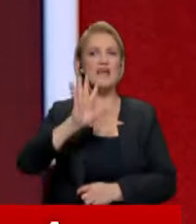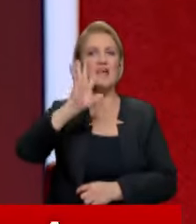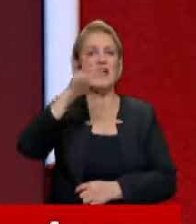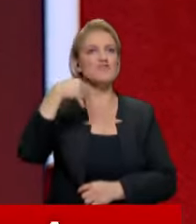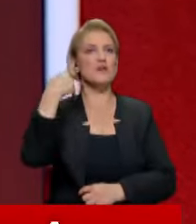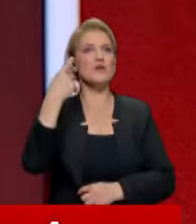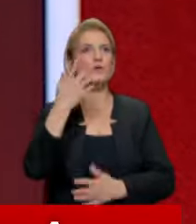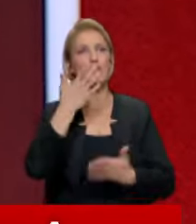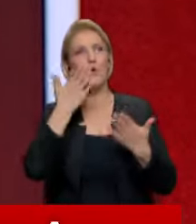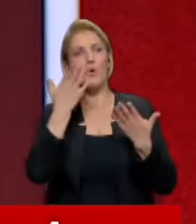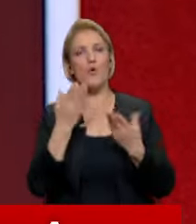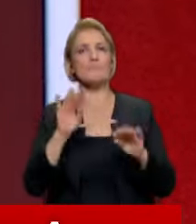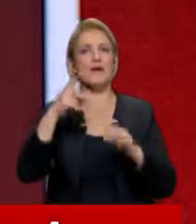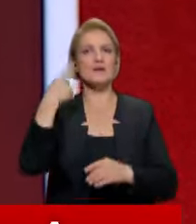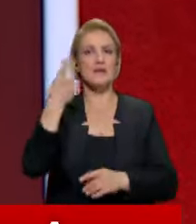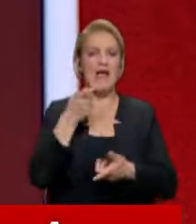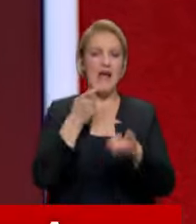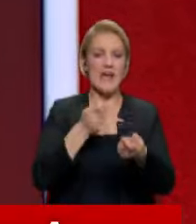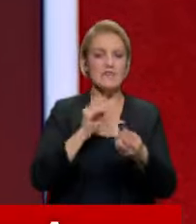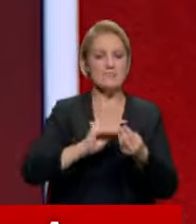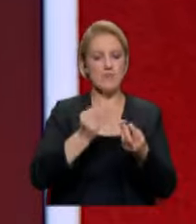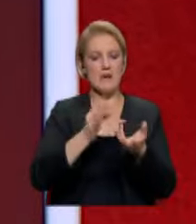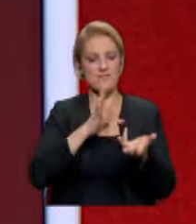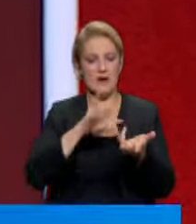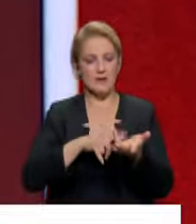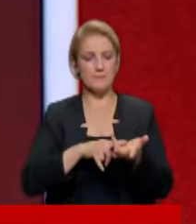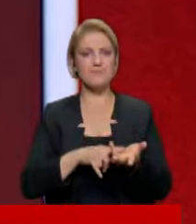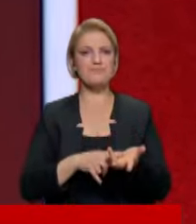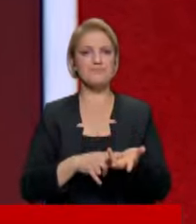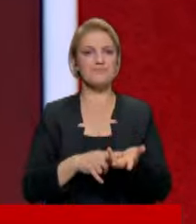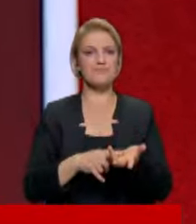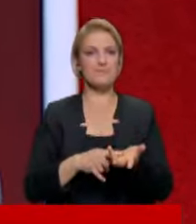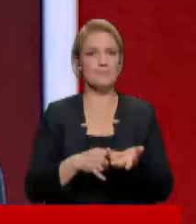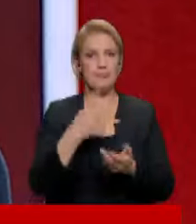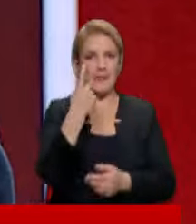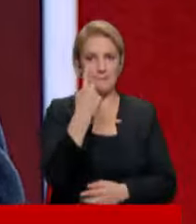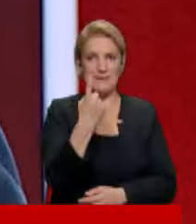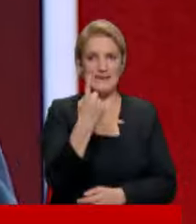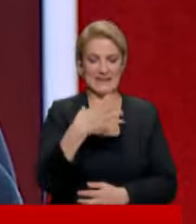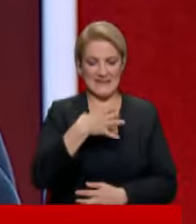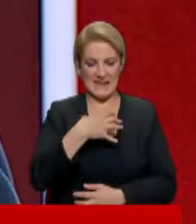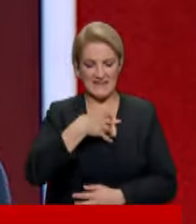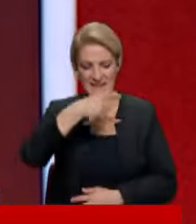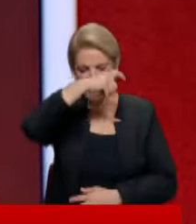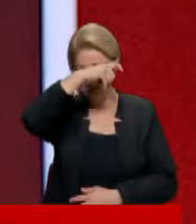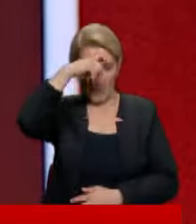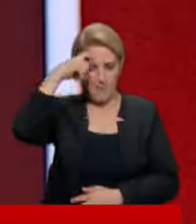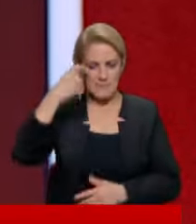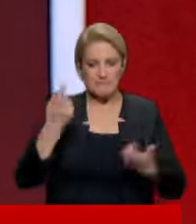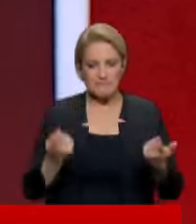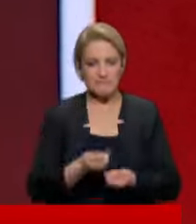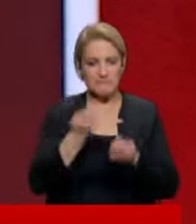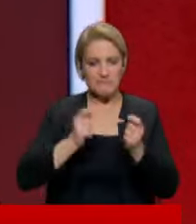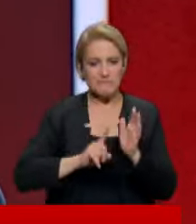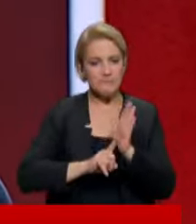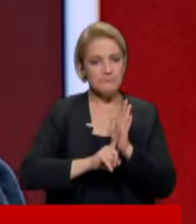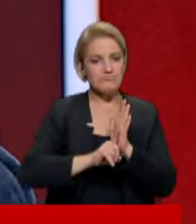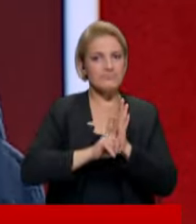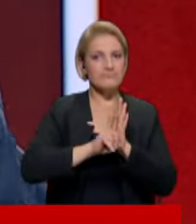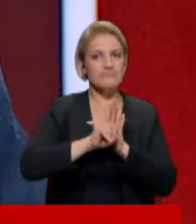geleceği olmayan eğitimde sorunları var eee bir kendi emeğiyle bir yere gelemeyeceğini büyük bir